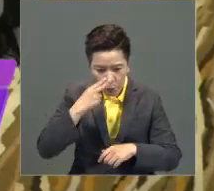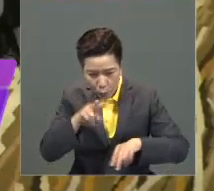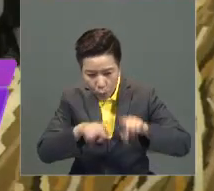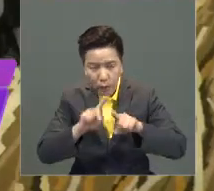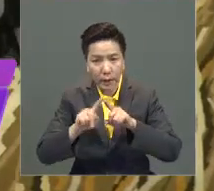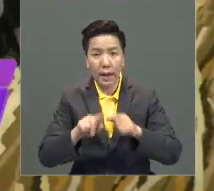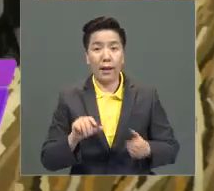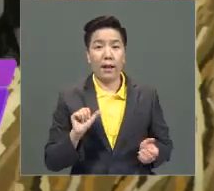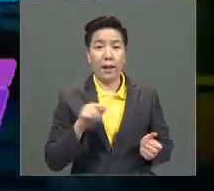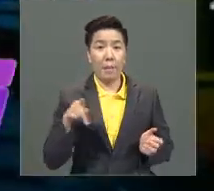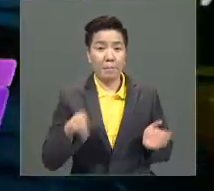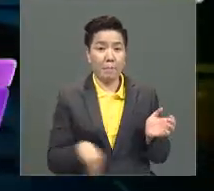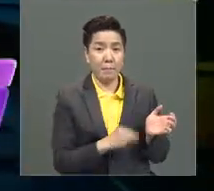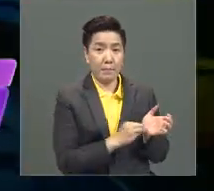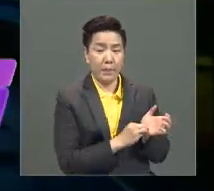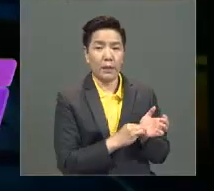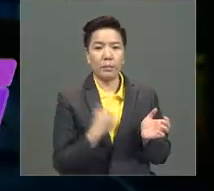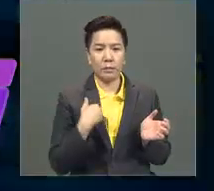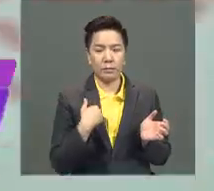และบริการต่างๆโดย App